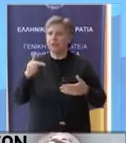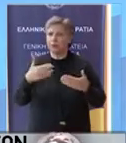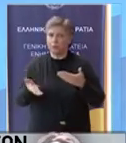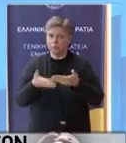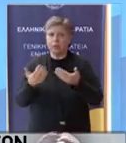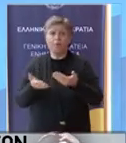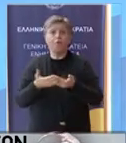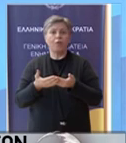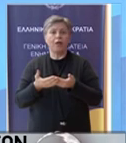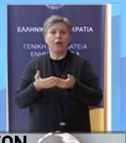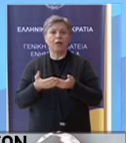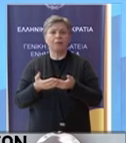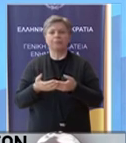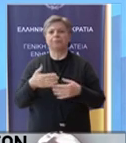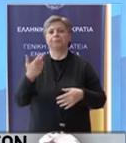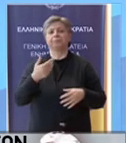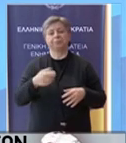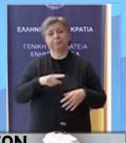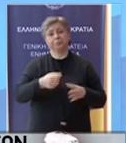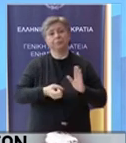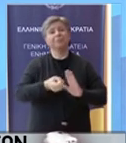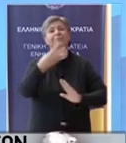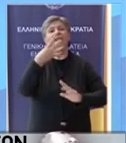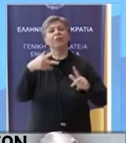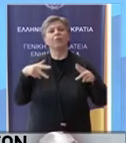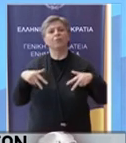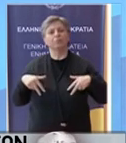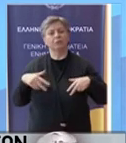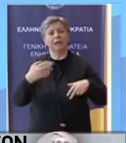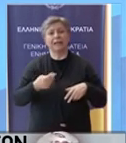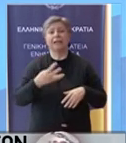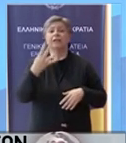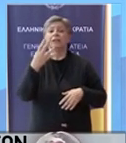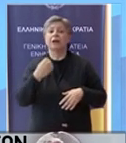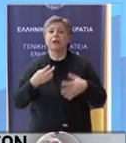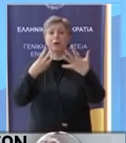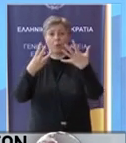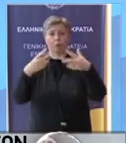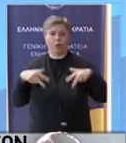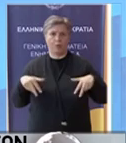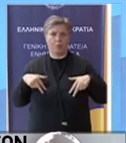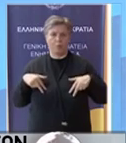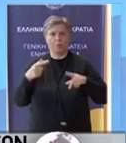Το νέο κυβερνητικό σχήμα έχει 48 υπουργούς συν τον Πρωθυπουργό.